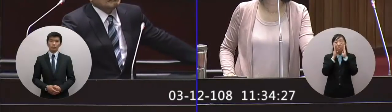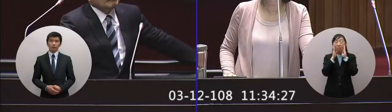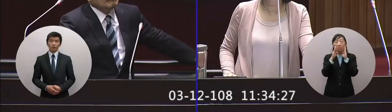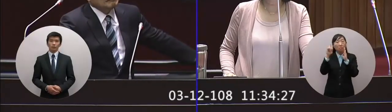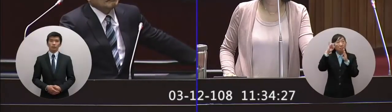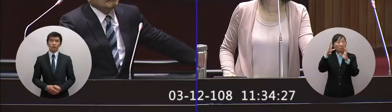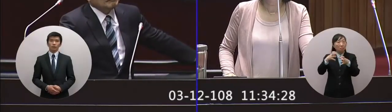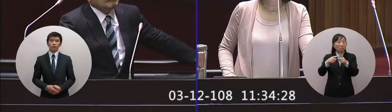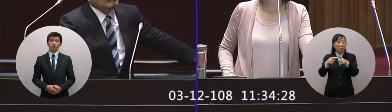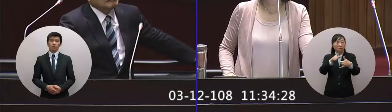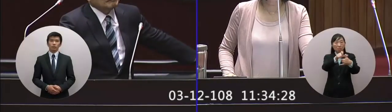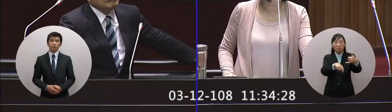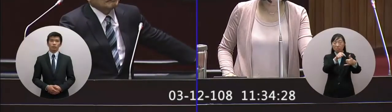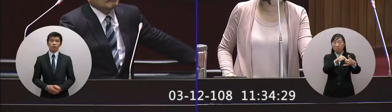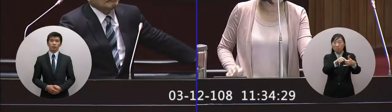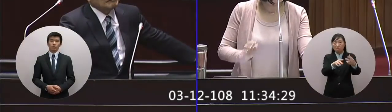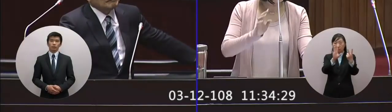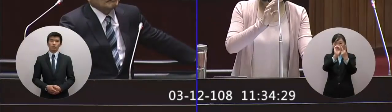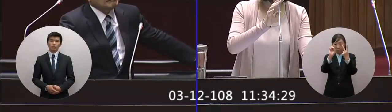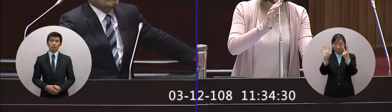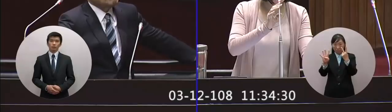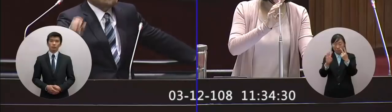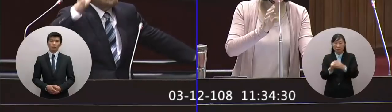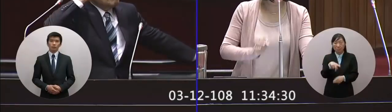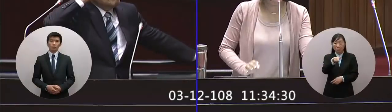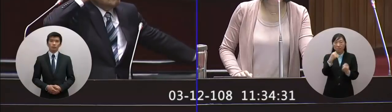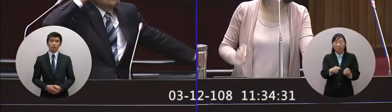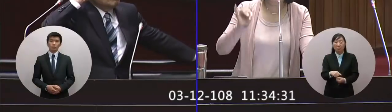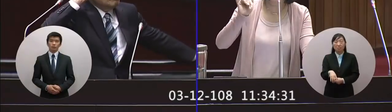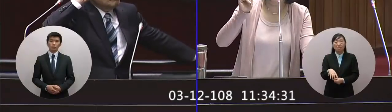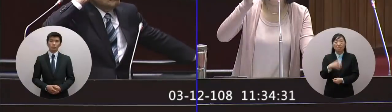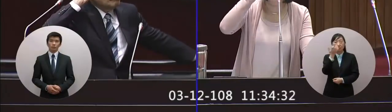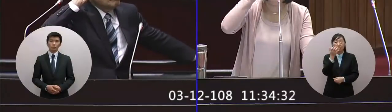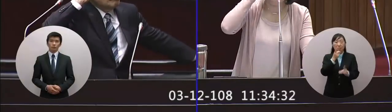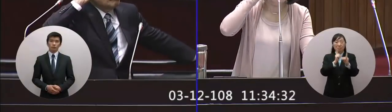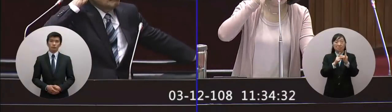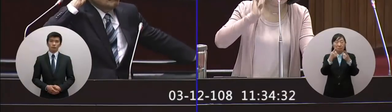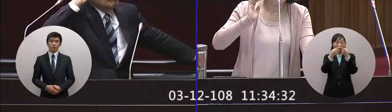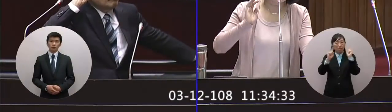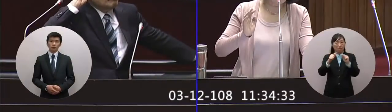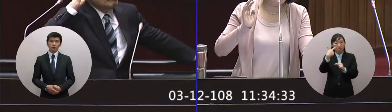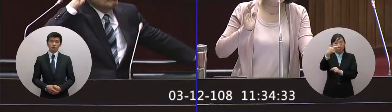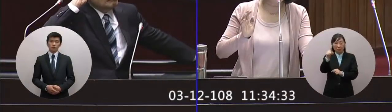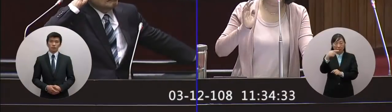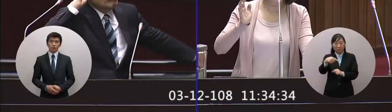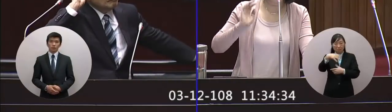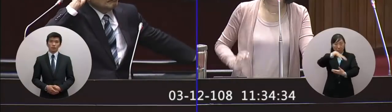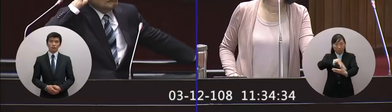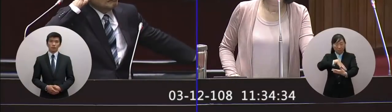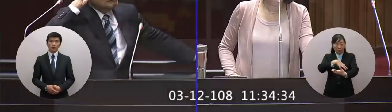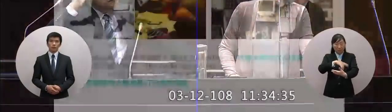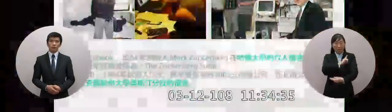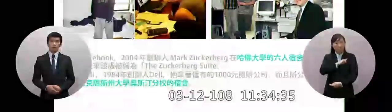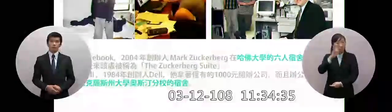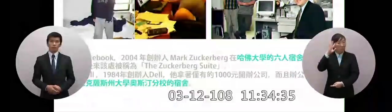人祖伯克，2004年他就在哈佛大学的6人宿舍里头创业